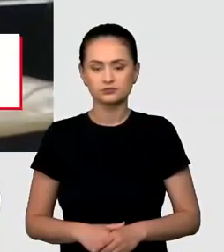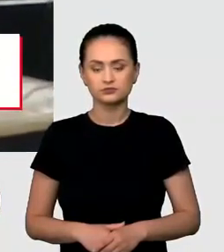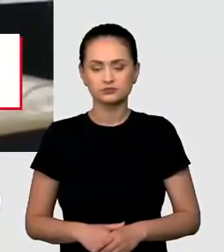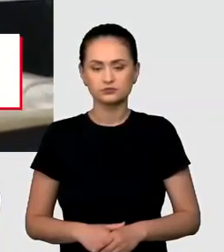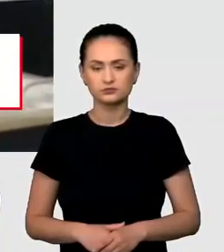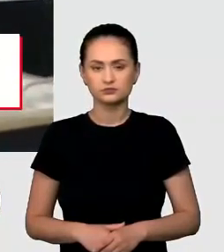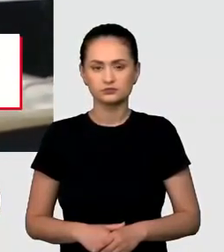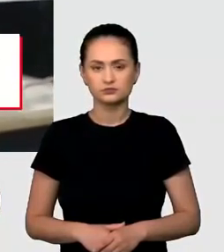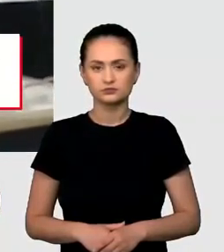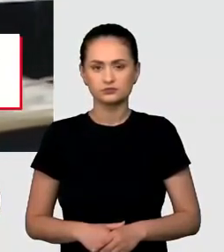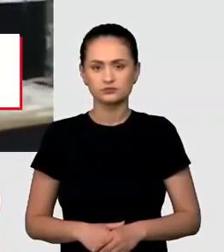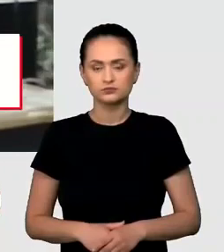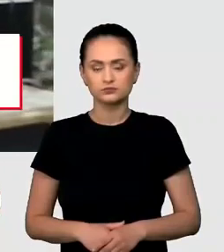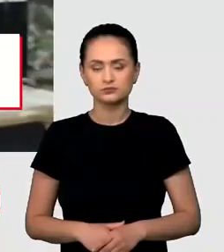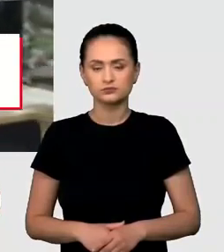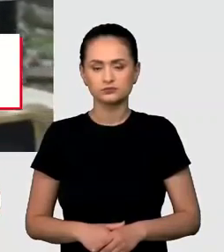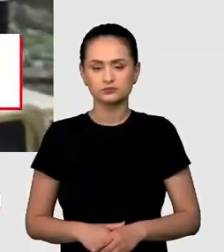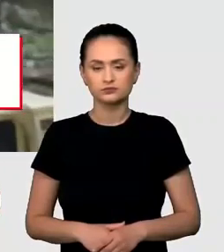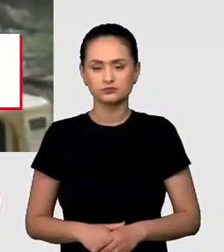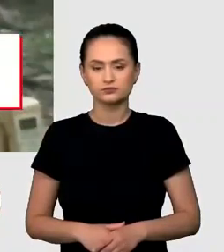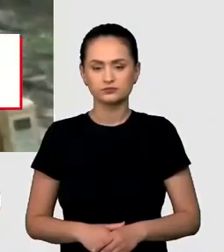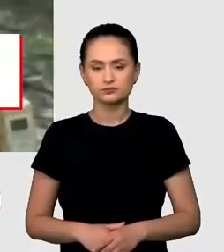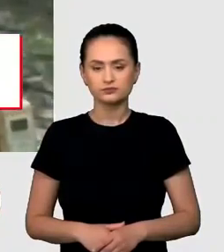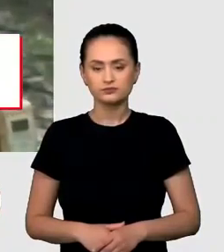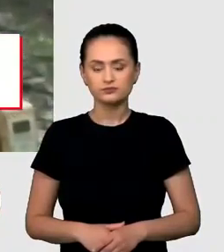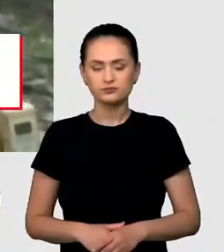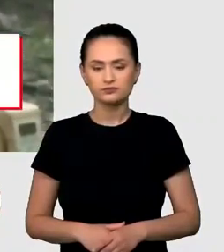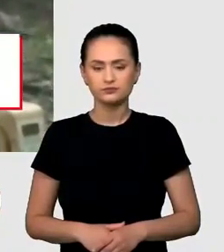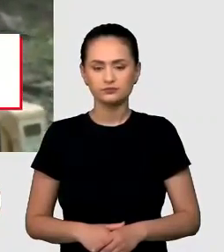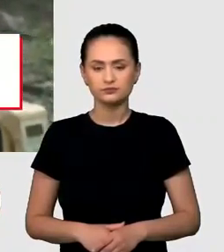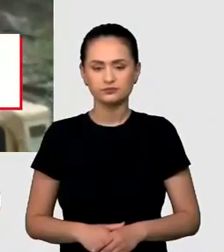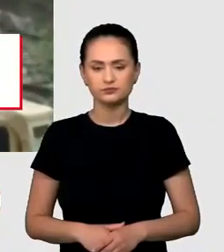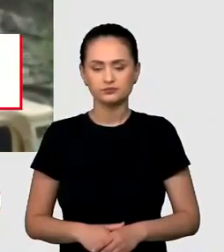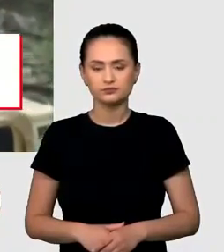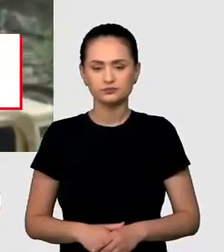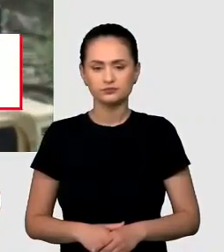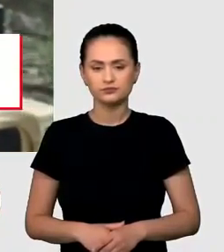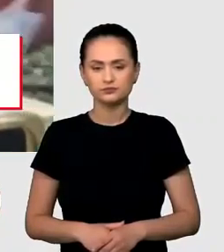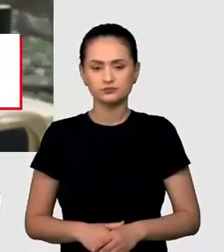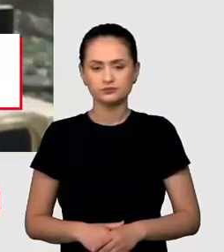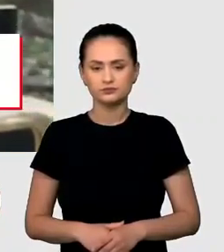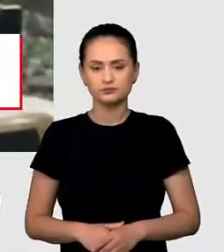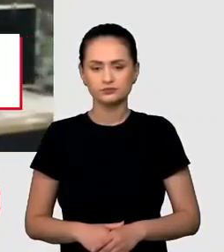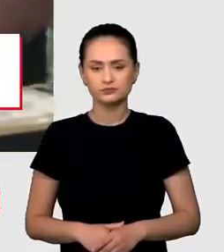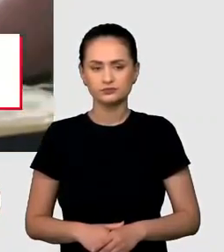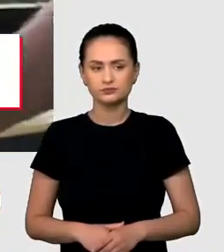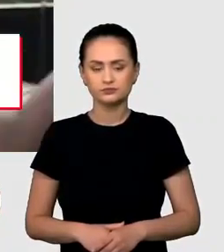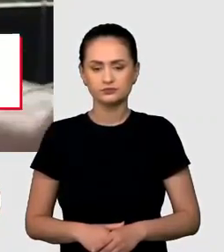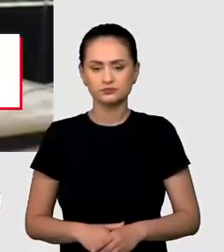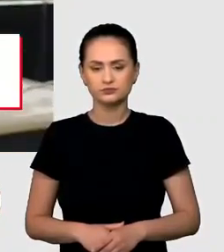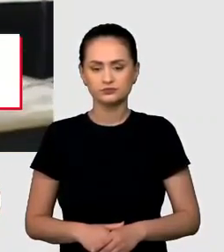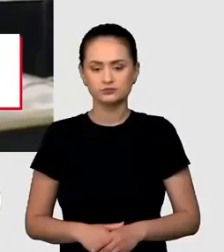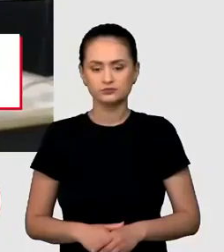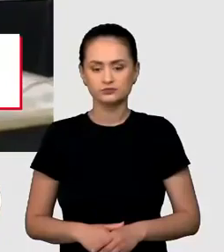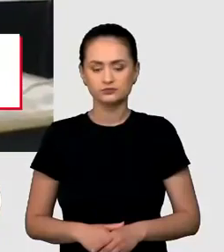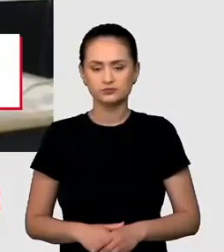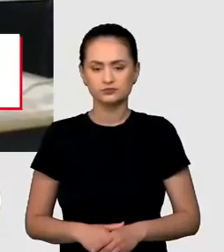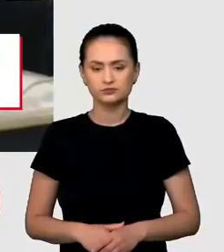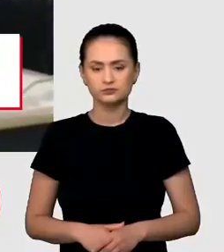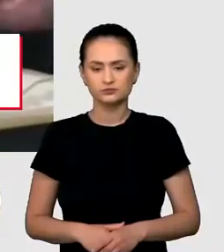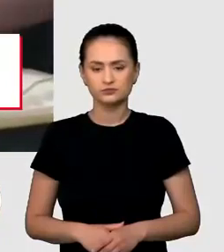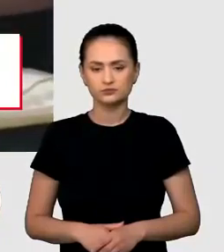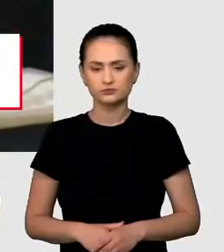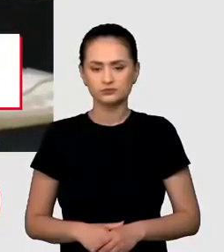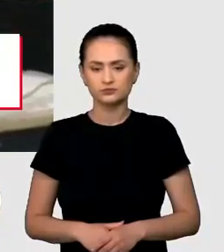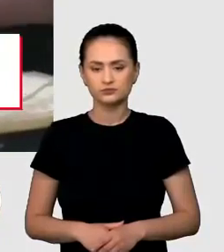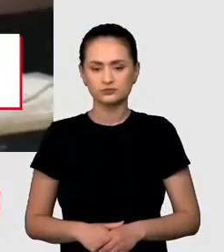Руками мотаю, чувствую, обои висят, думаю, это что случилось? Дым такой в доме,